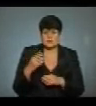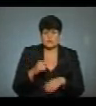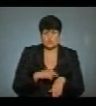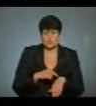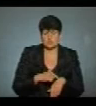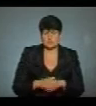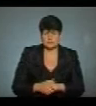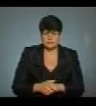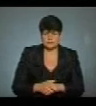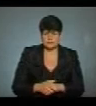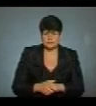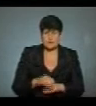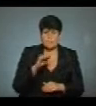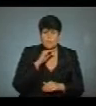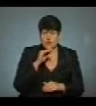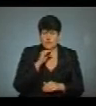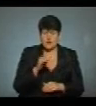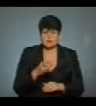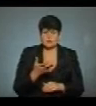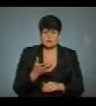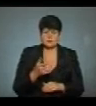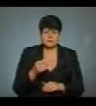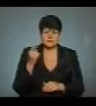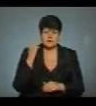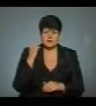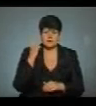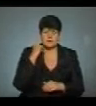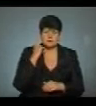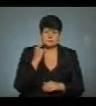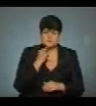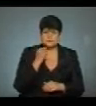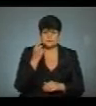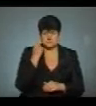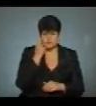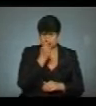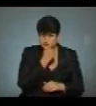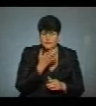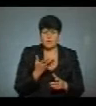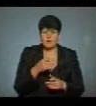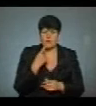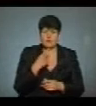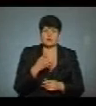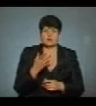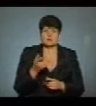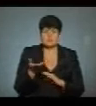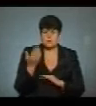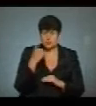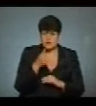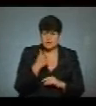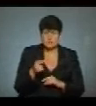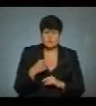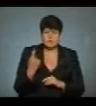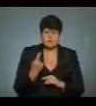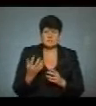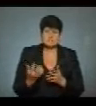Левицький. Професор кафедри отоларингології та офтальмології Тернопільського медичного університету Микола Торчин каже, за минулий рік на